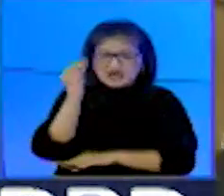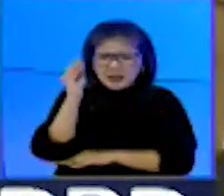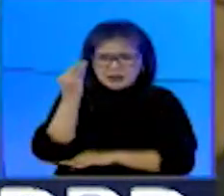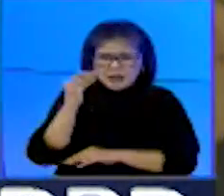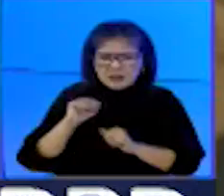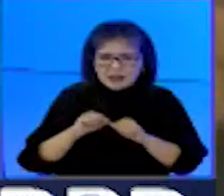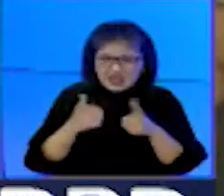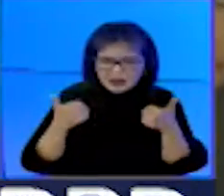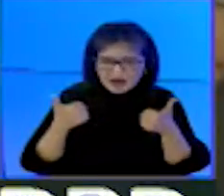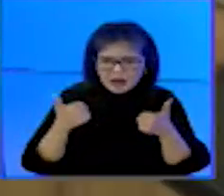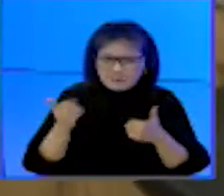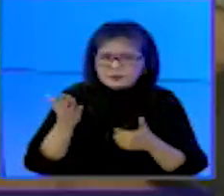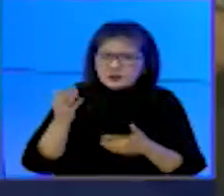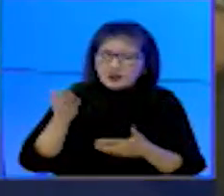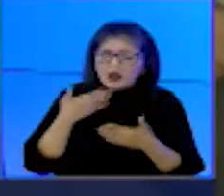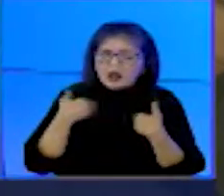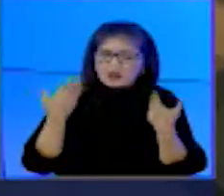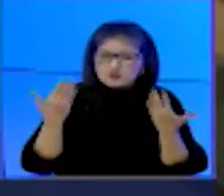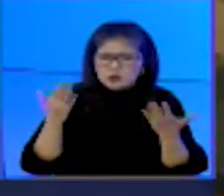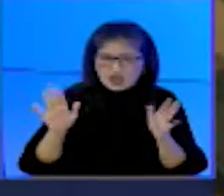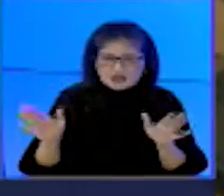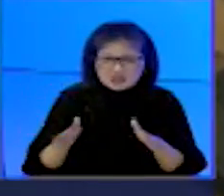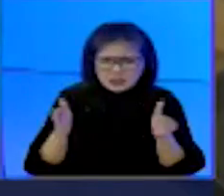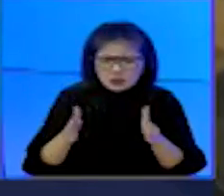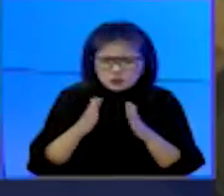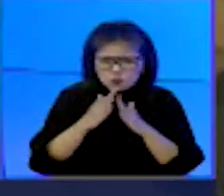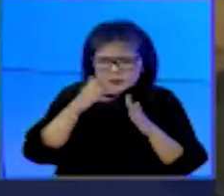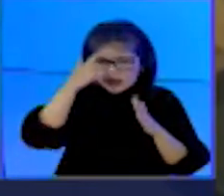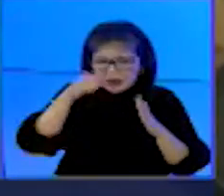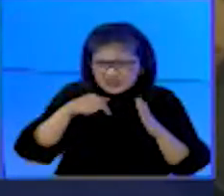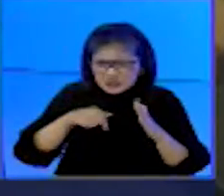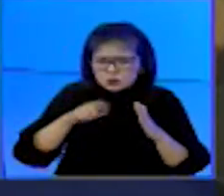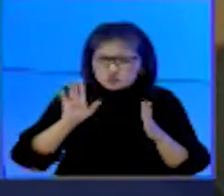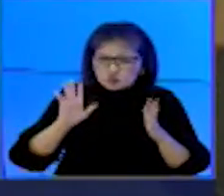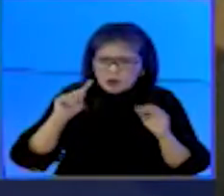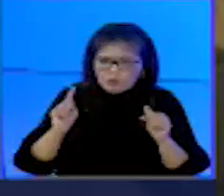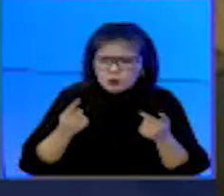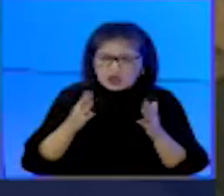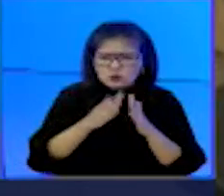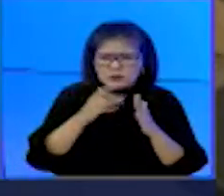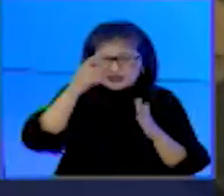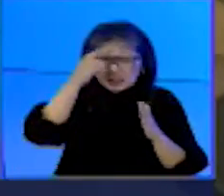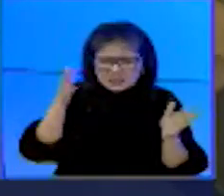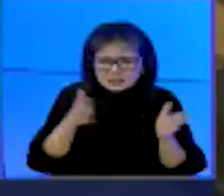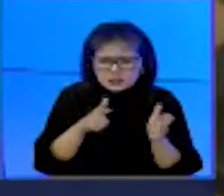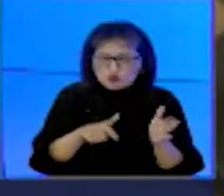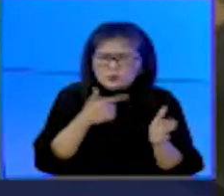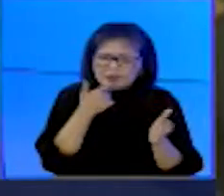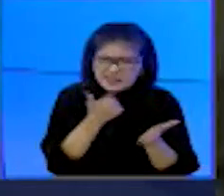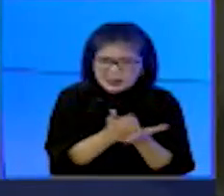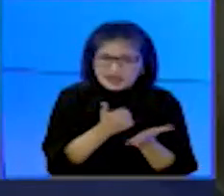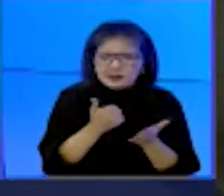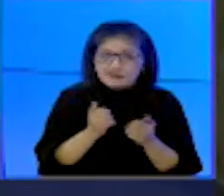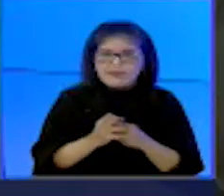Ya, alhamdulillahnya yang dirawat di sini ini sudah ditangani terlebih dahulu di tingkat puskesmas. Itu yang penting buat kita karena mekanisme kita seperti